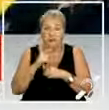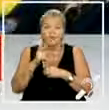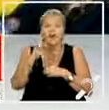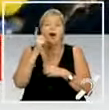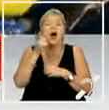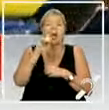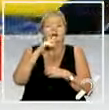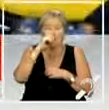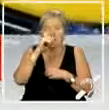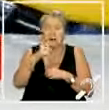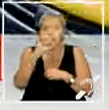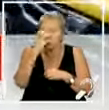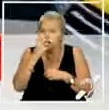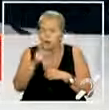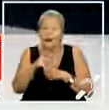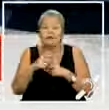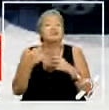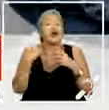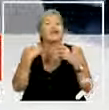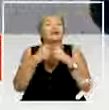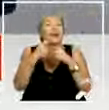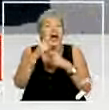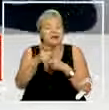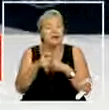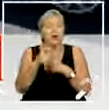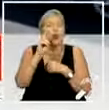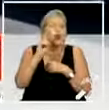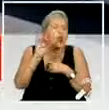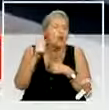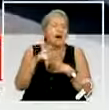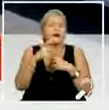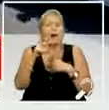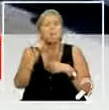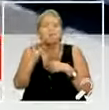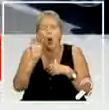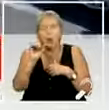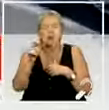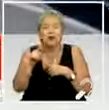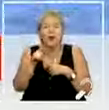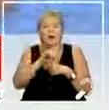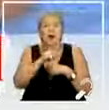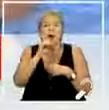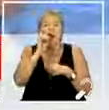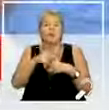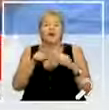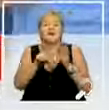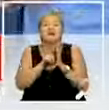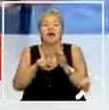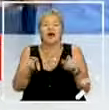alte orașe, sunt supărați că firmele de transport alternativ nu au aceleași obligații legale ca ei. Sunt